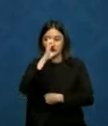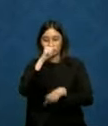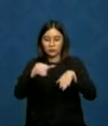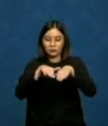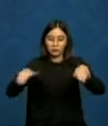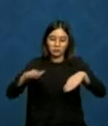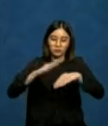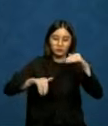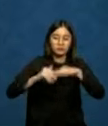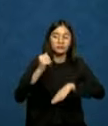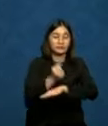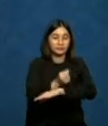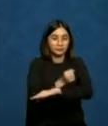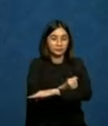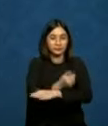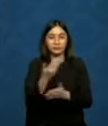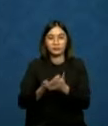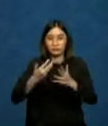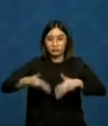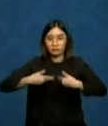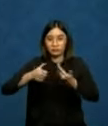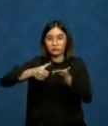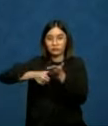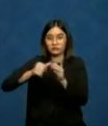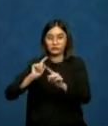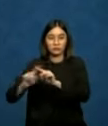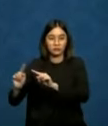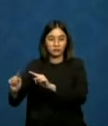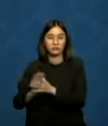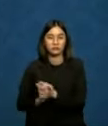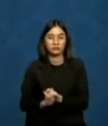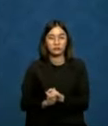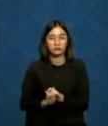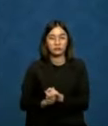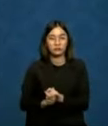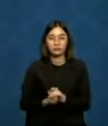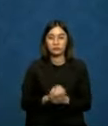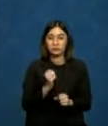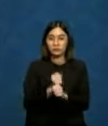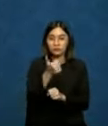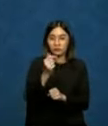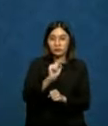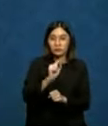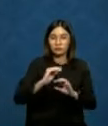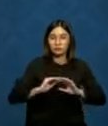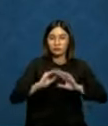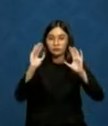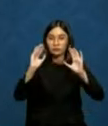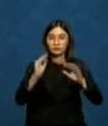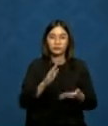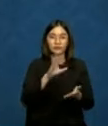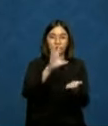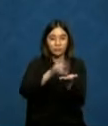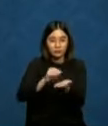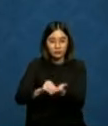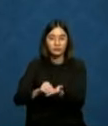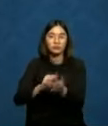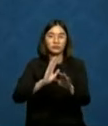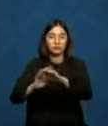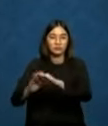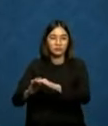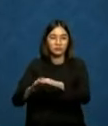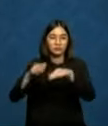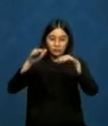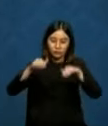มาตรฐานฝีมือแรงงานรายได้ค่าธรรมเนียมเนี่ยเป็นได้หรือไม่ครับว่าเราจะยกเว้นการเรียกเก็บหรือปรับ